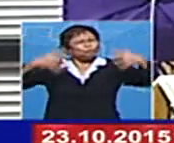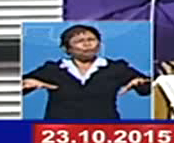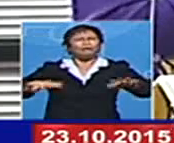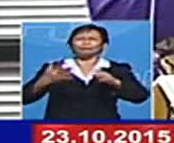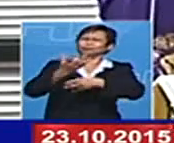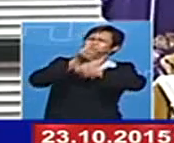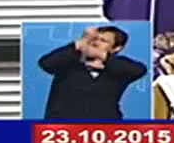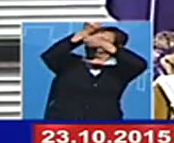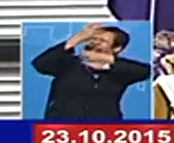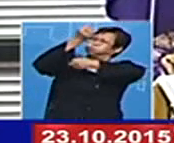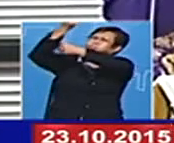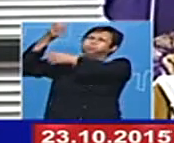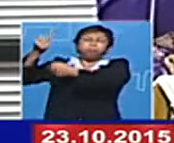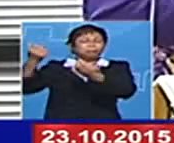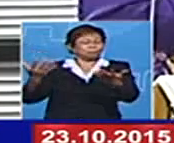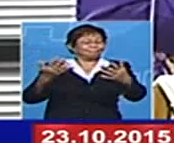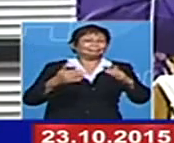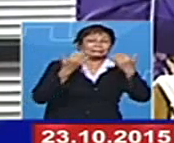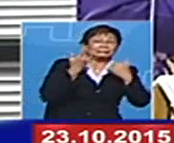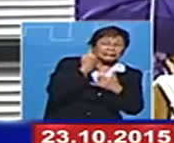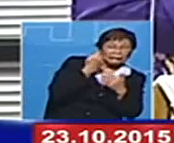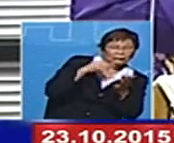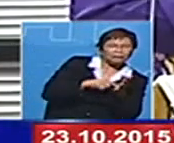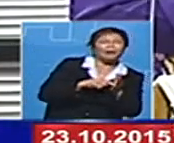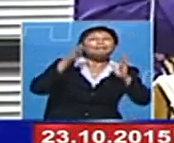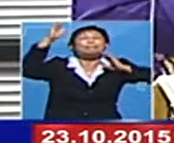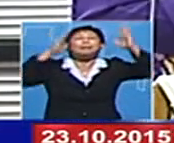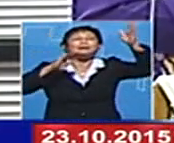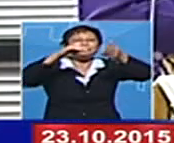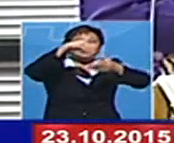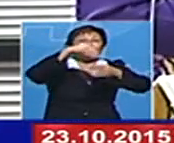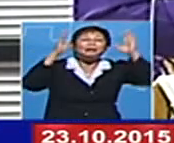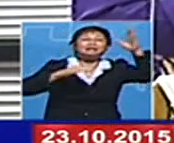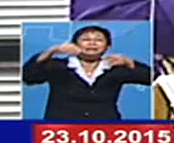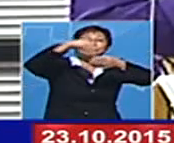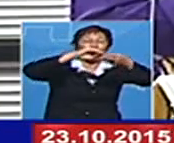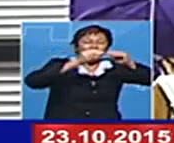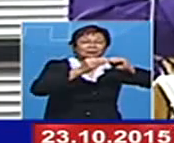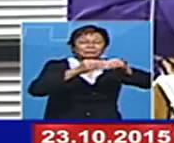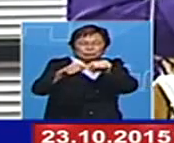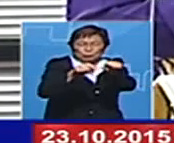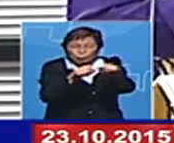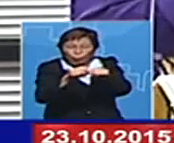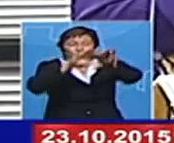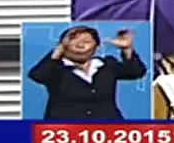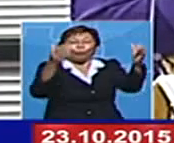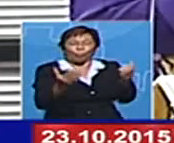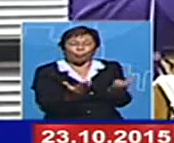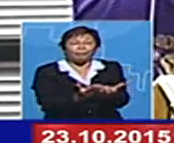raih antaranya yang terkini kedudukan Malaysia dalam laporan daya saing Global